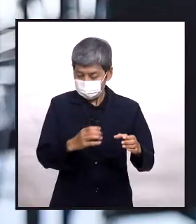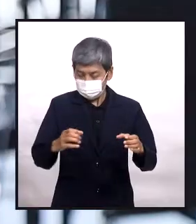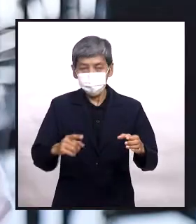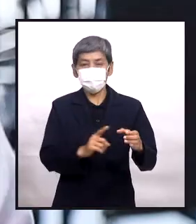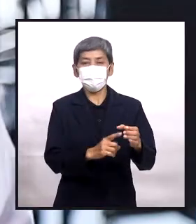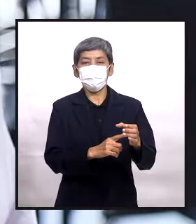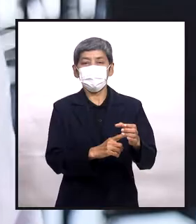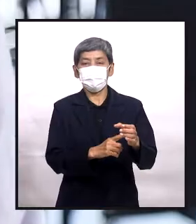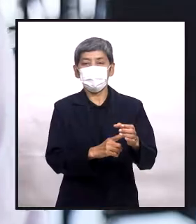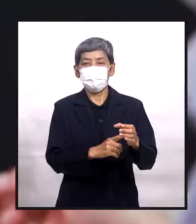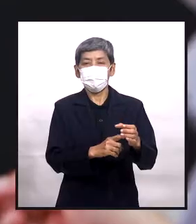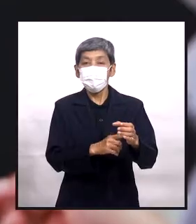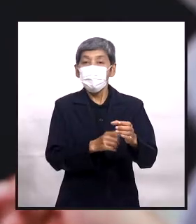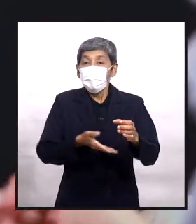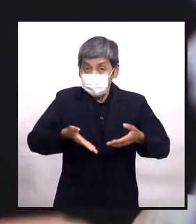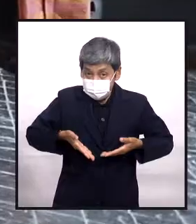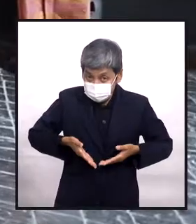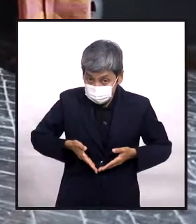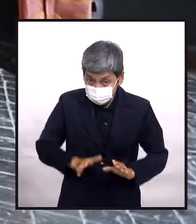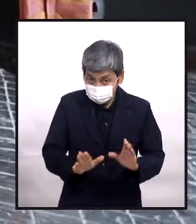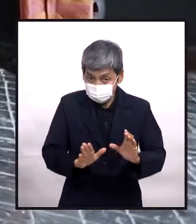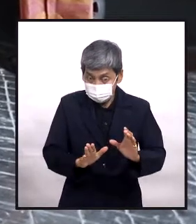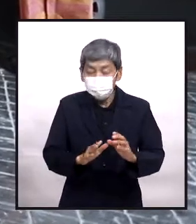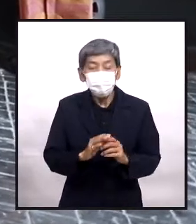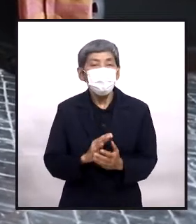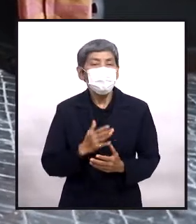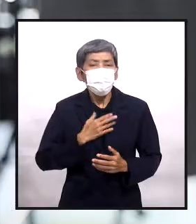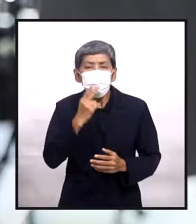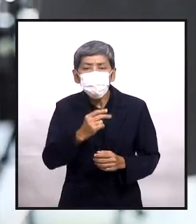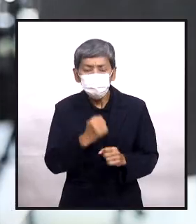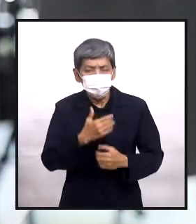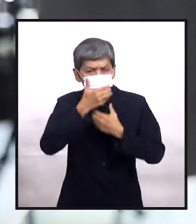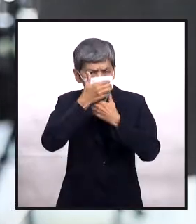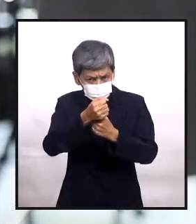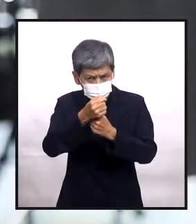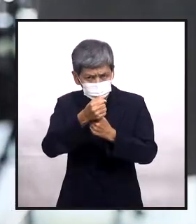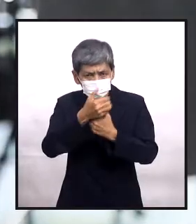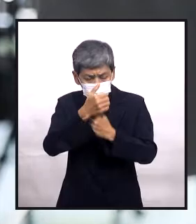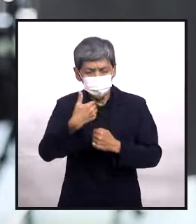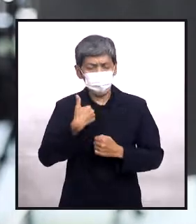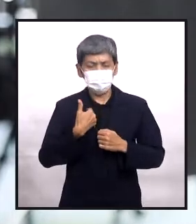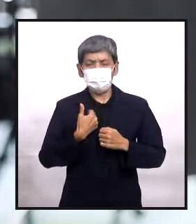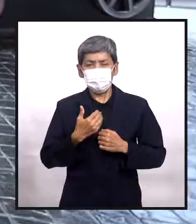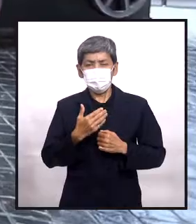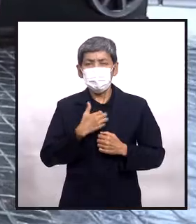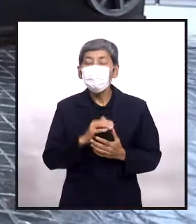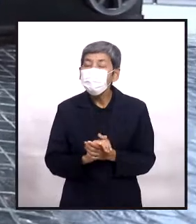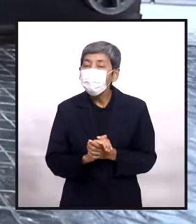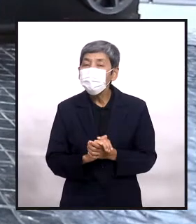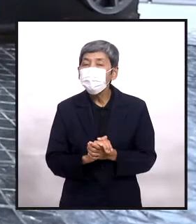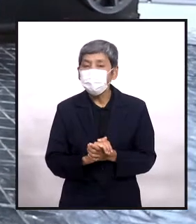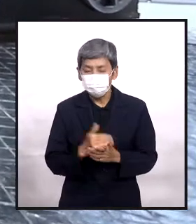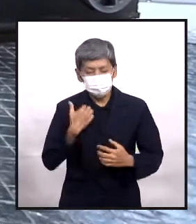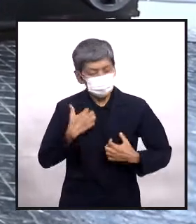อันนี้เกิดนะเกิด คืออ ันนี้ก็มาจากงานวิจัยที่ว่ามีความสนใจอยู่1ปัญหาก็คือ3ปัญหาโทษ